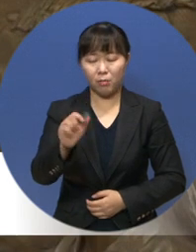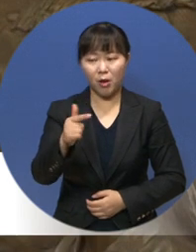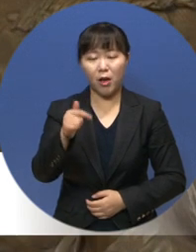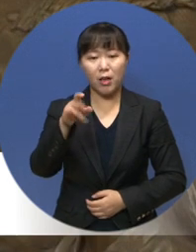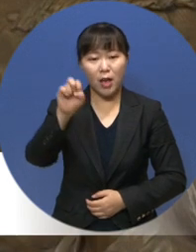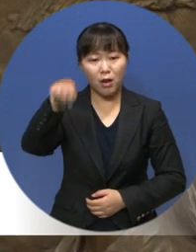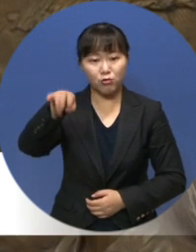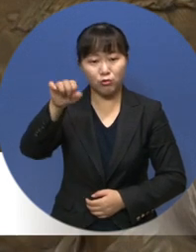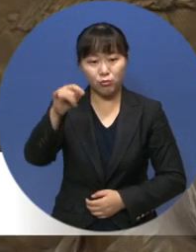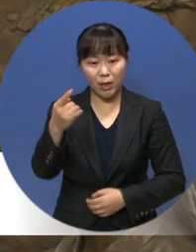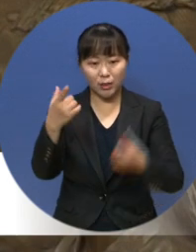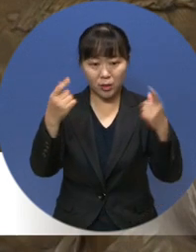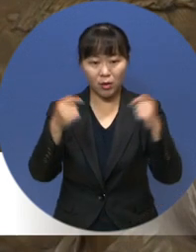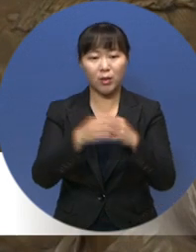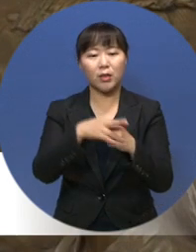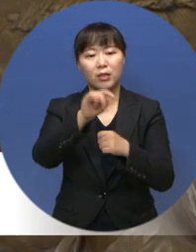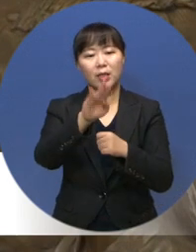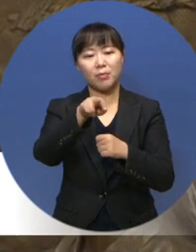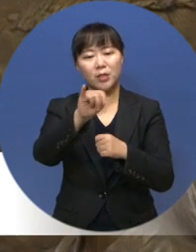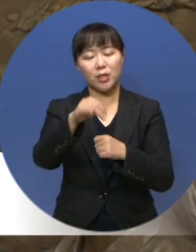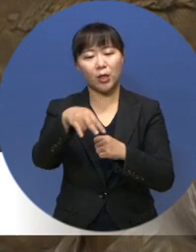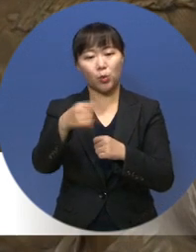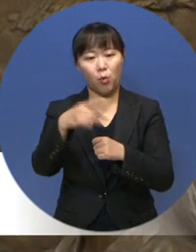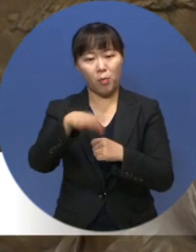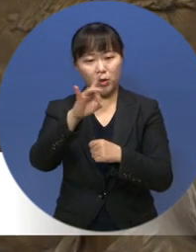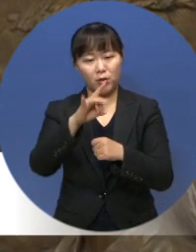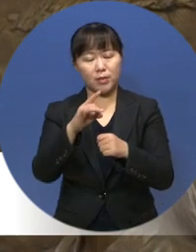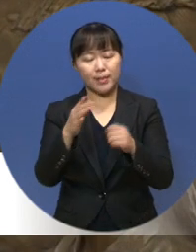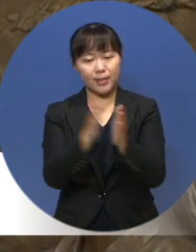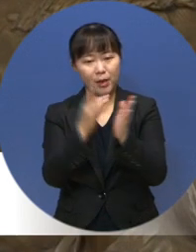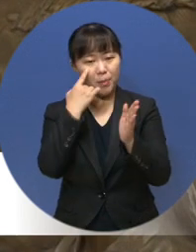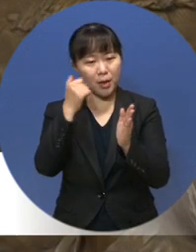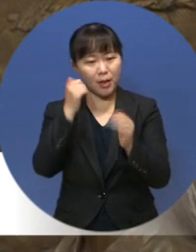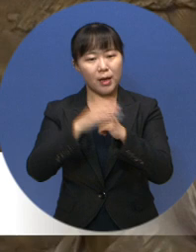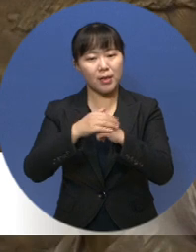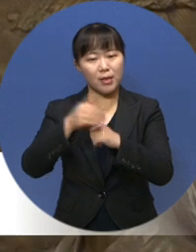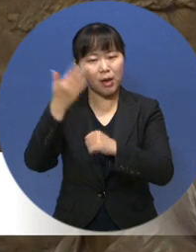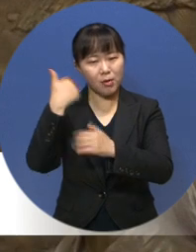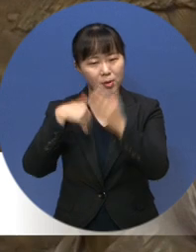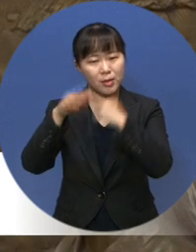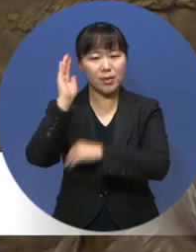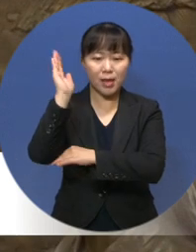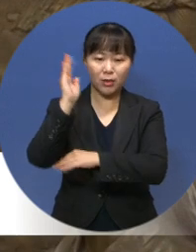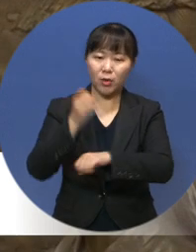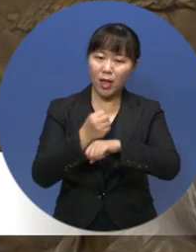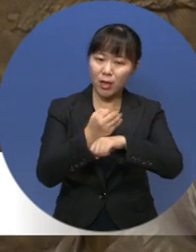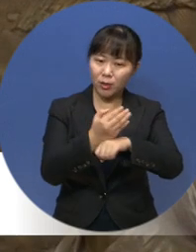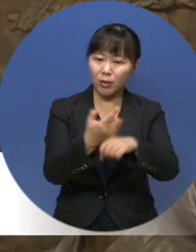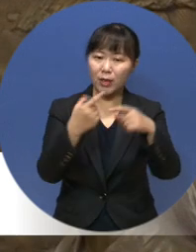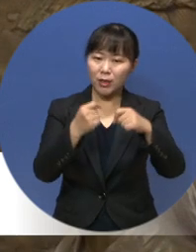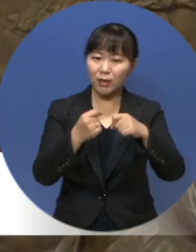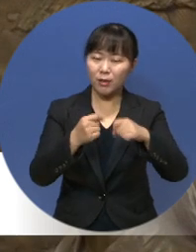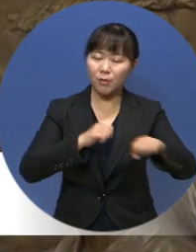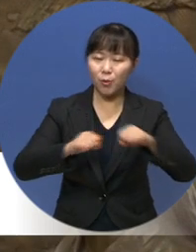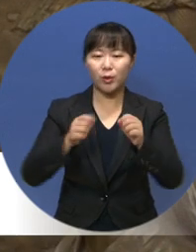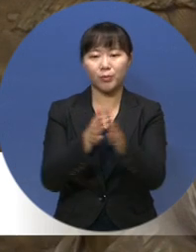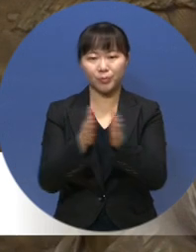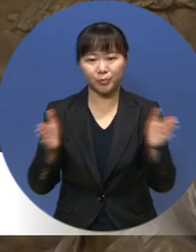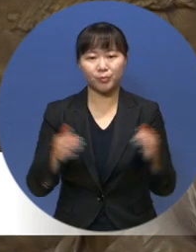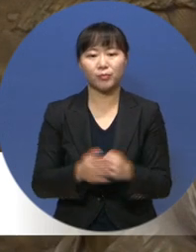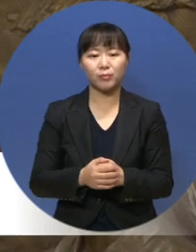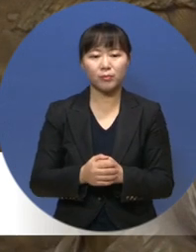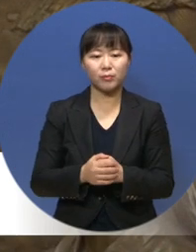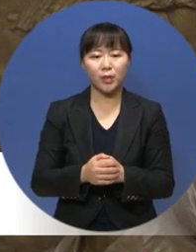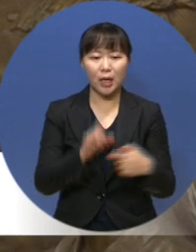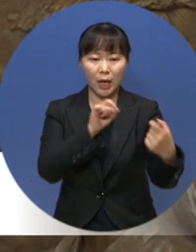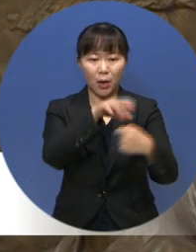삽시도부터 옷을 우리가 결정을 하자. 제가 못했던 그거는 과거 얘기도 해드리고 그렇게 이제 하게 되어 있습니다.